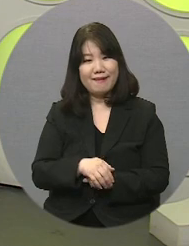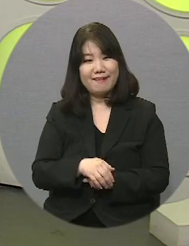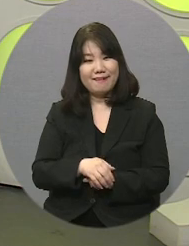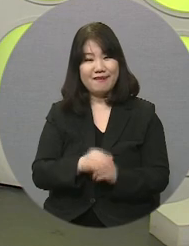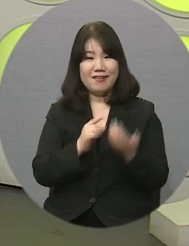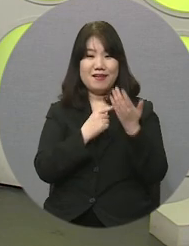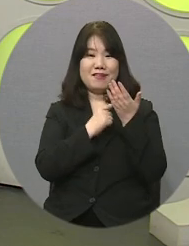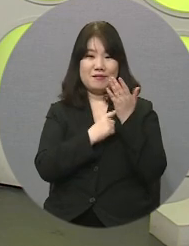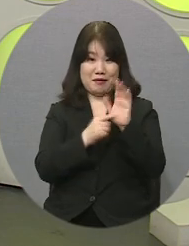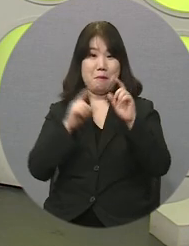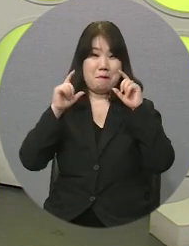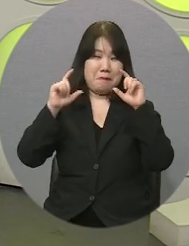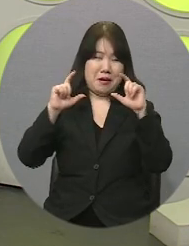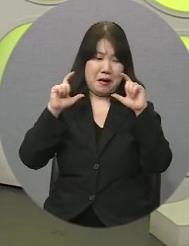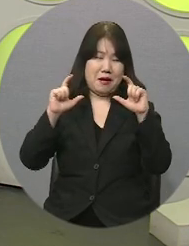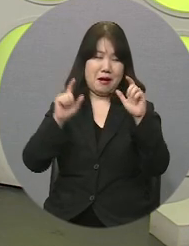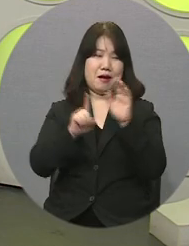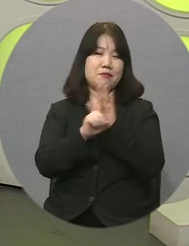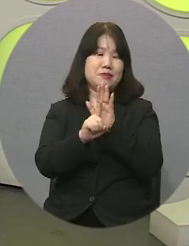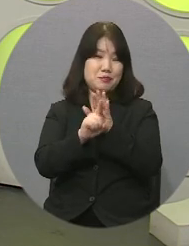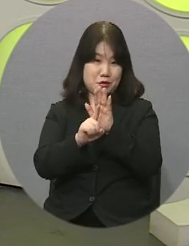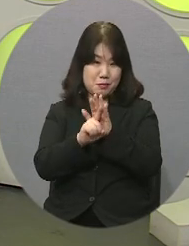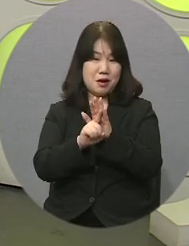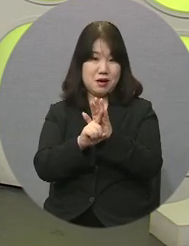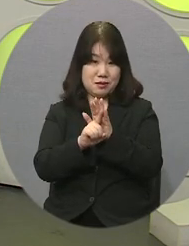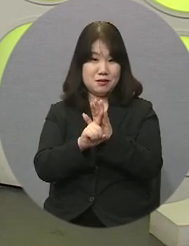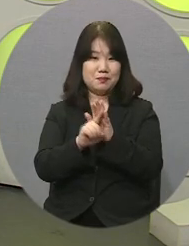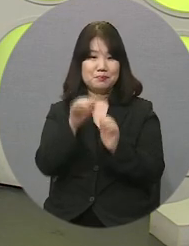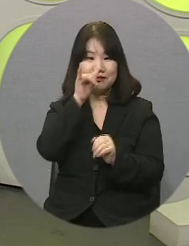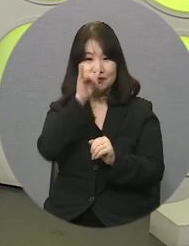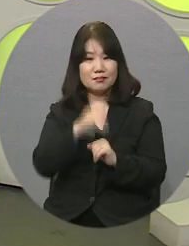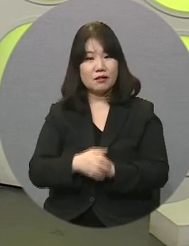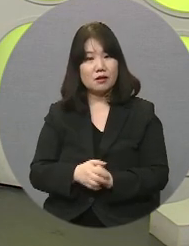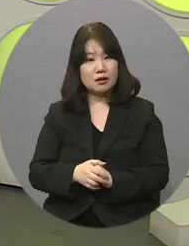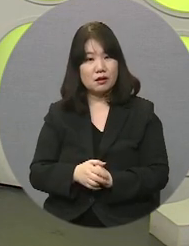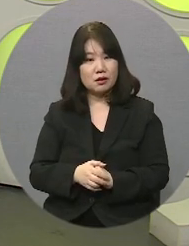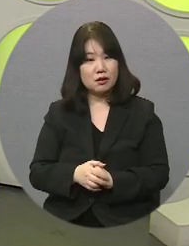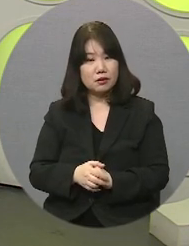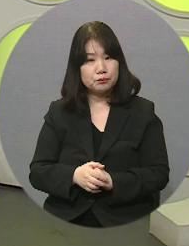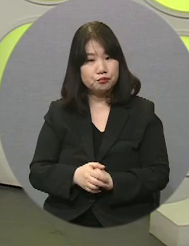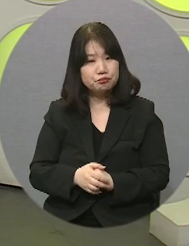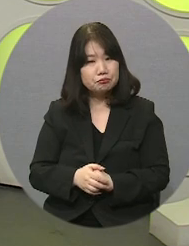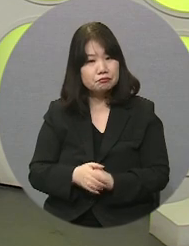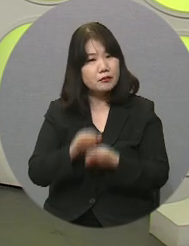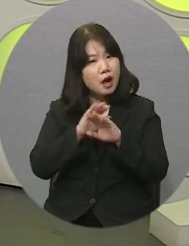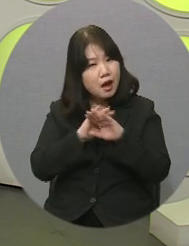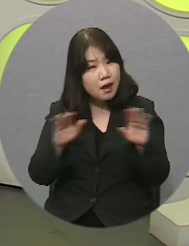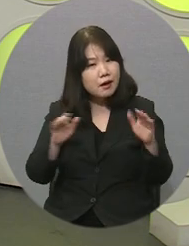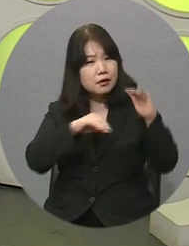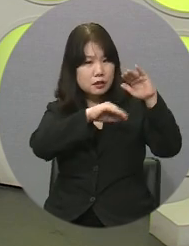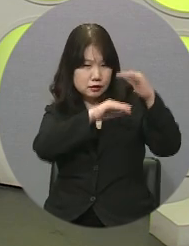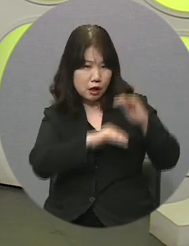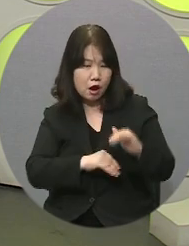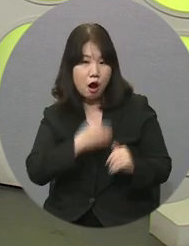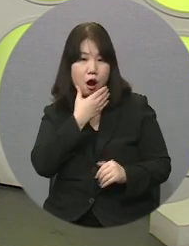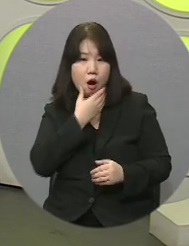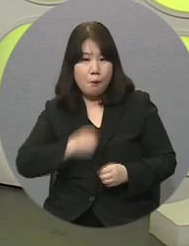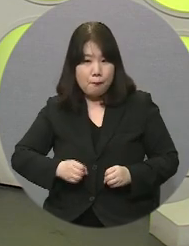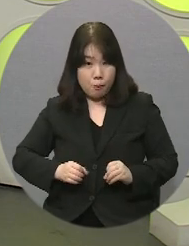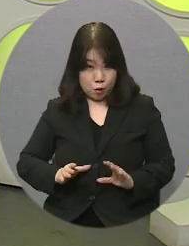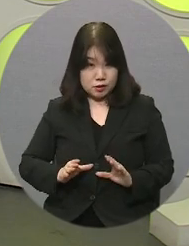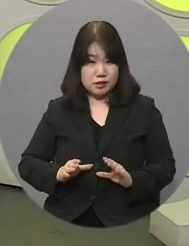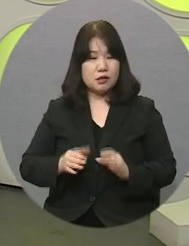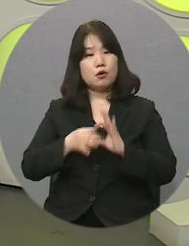캠페인을 이 진행하고 있는 거야 줘 물론 이 잡아 이 해결해 사연 우리고 복지 관련된 그